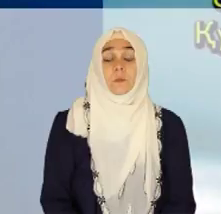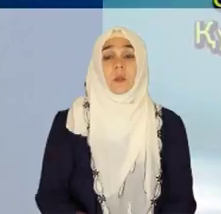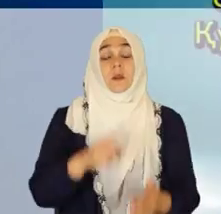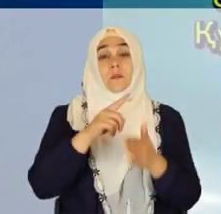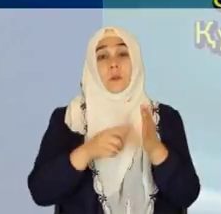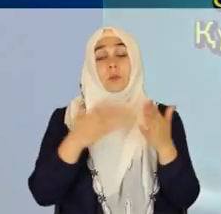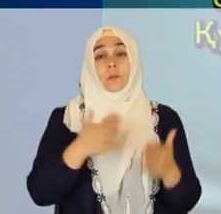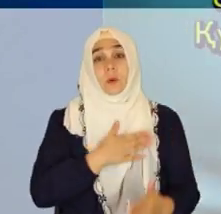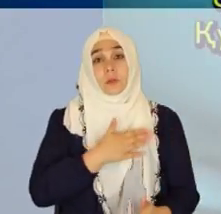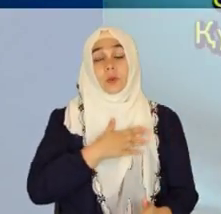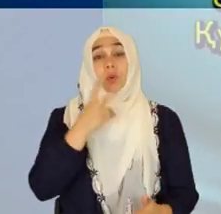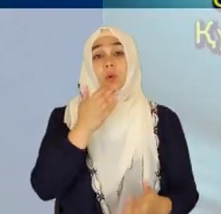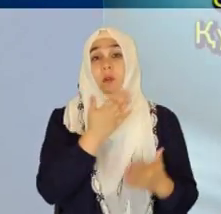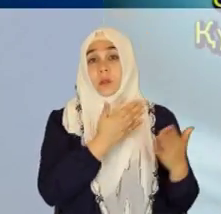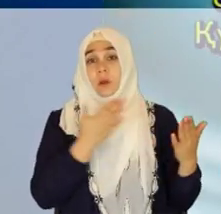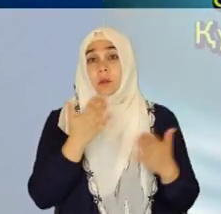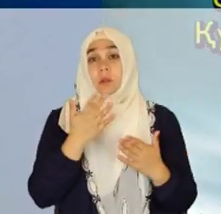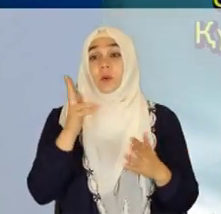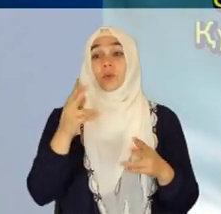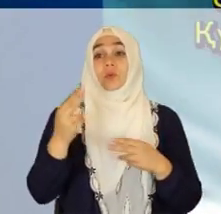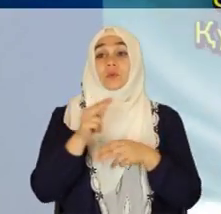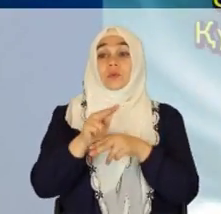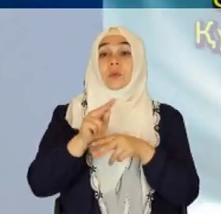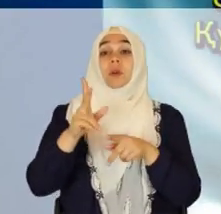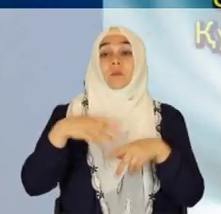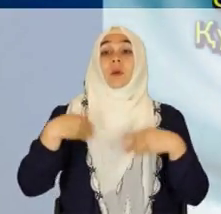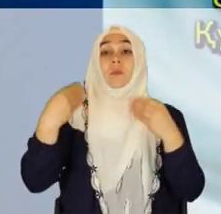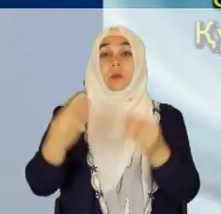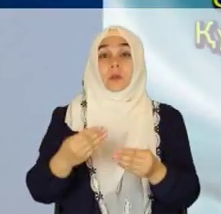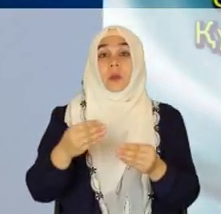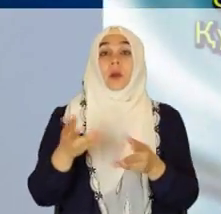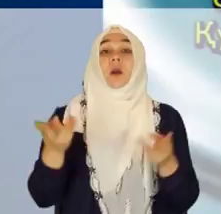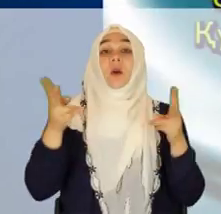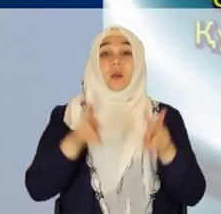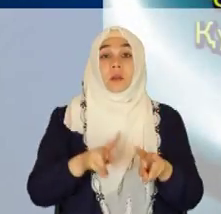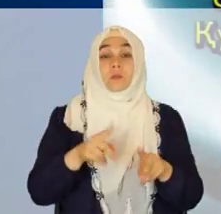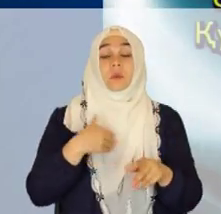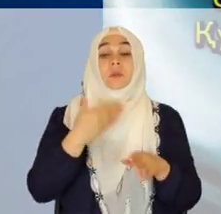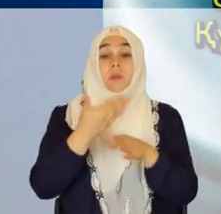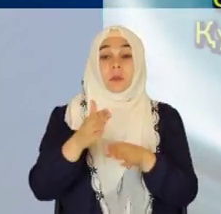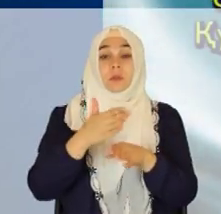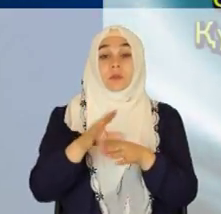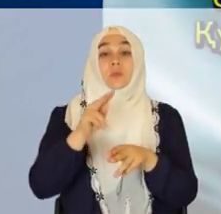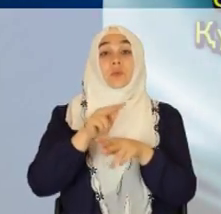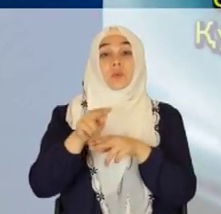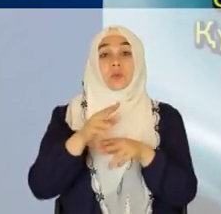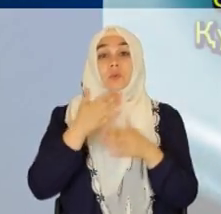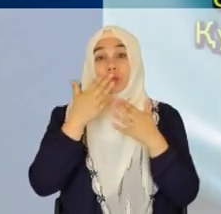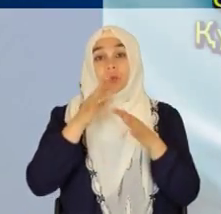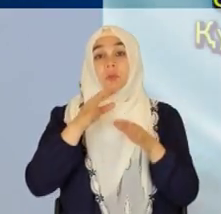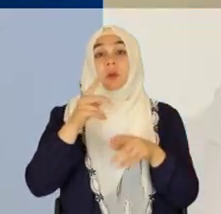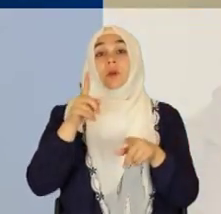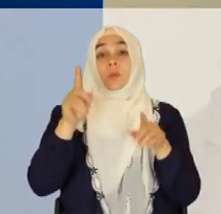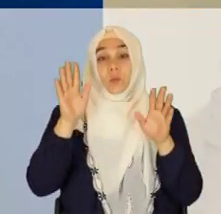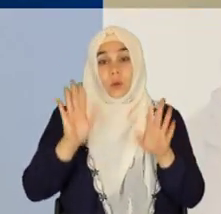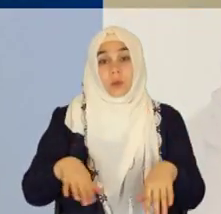Savol: Men Qur'oni Karimni ustozga topshirdim. Qolganini sekin topshiryapman. Xatmi Qur'on boshlasam